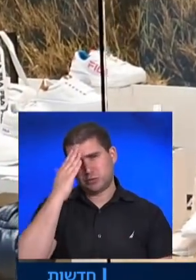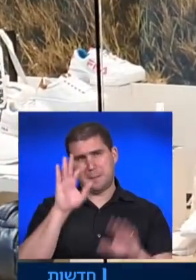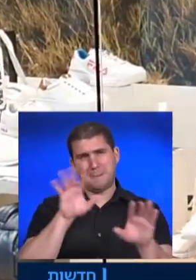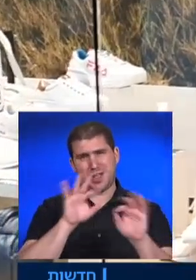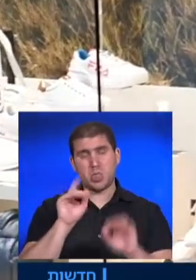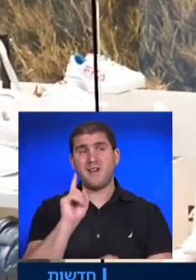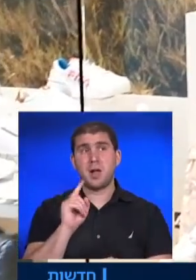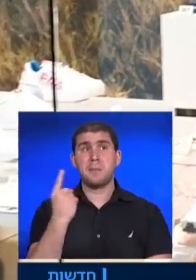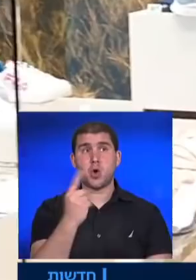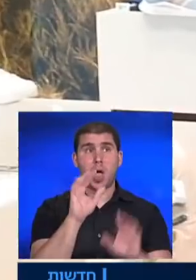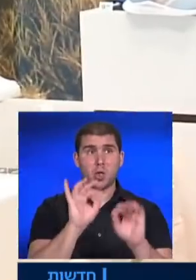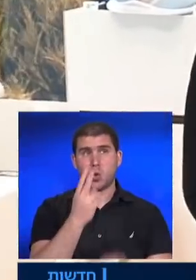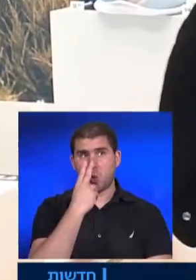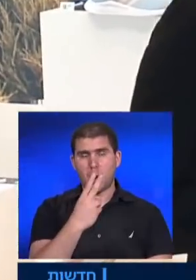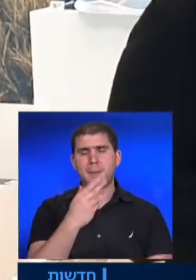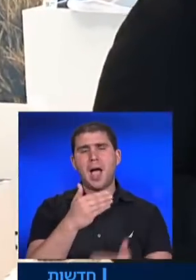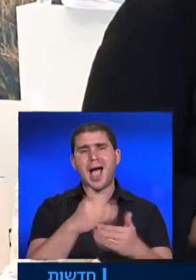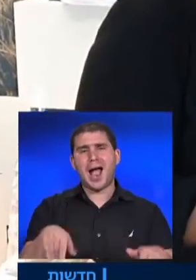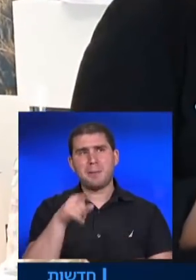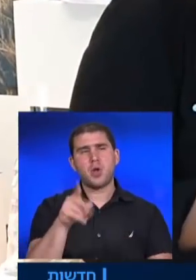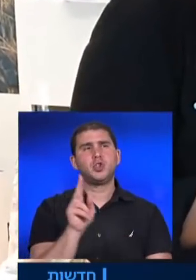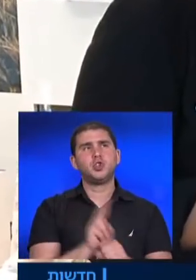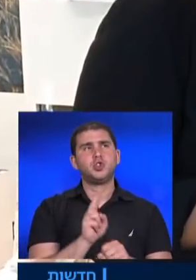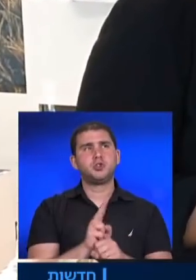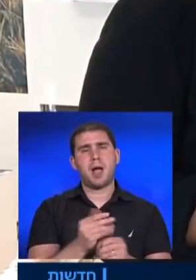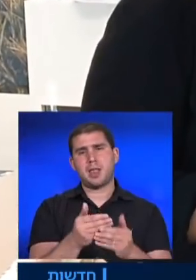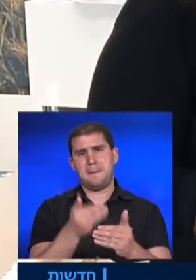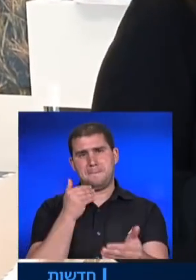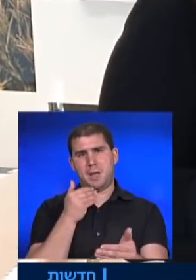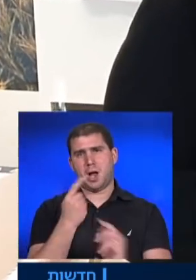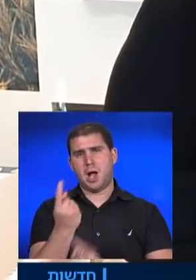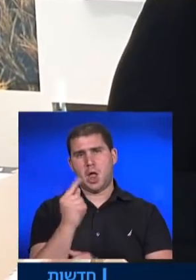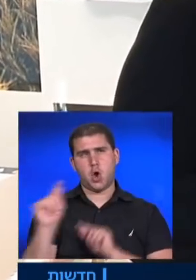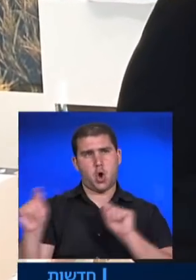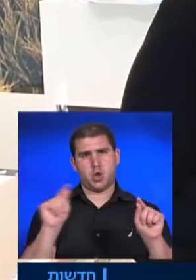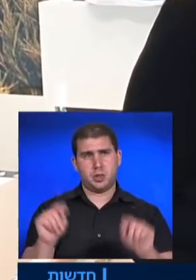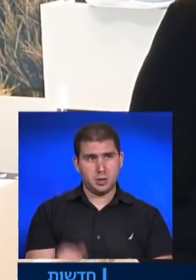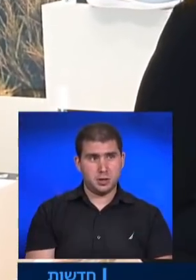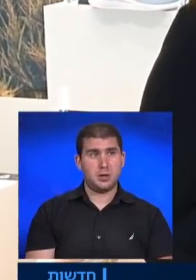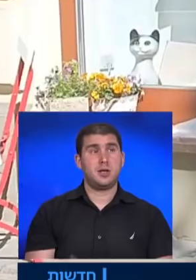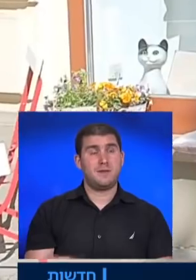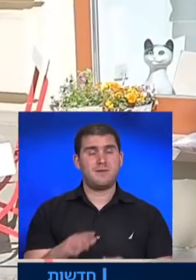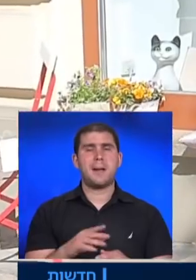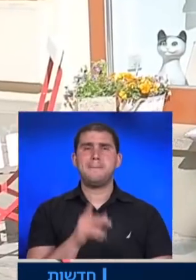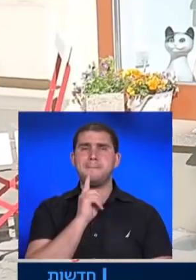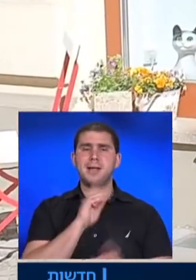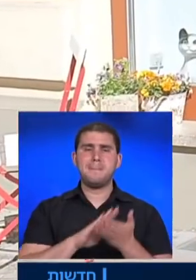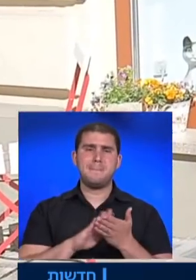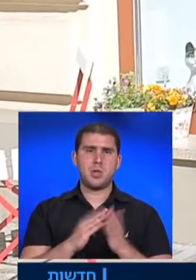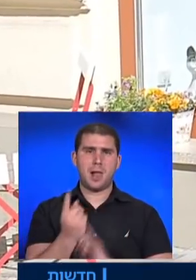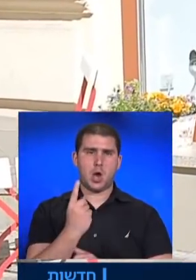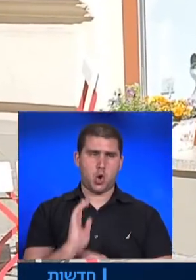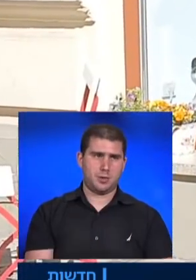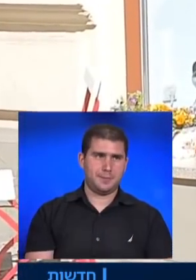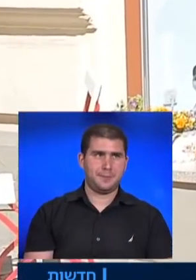גם רואים את ההגבלות לשמור על מרחק בין לקוח ללקוח, ומינימום לקוחות.